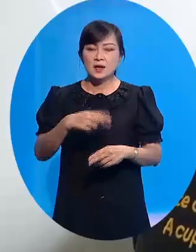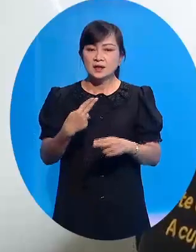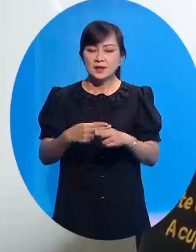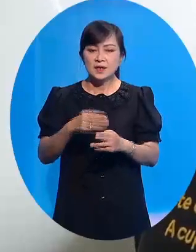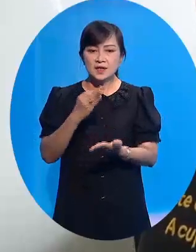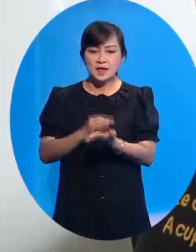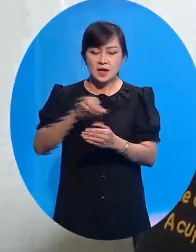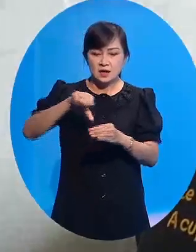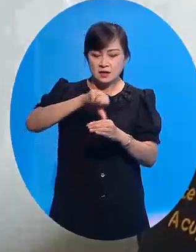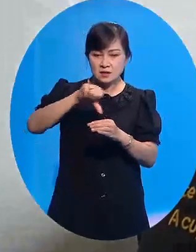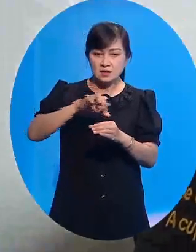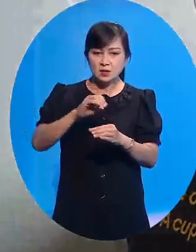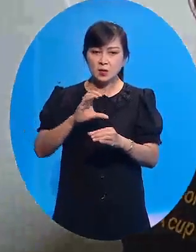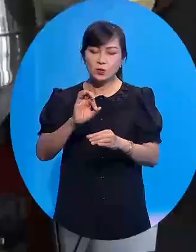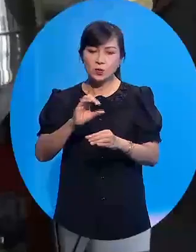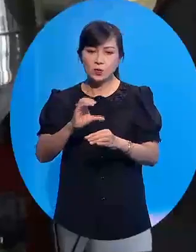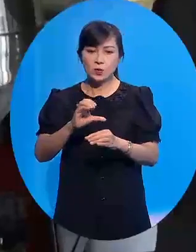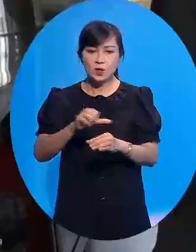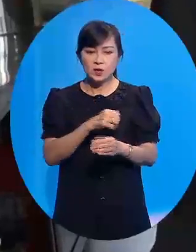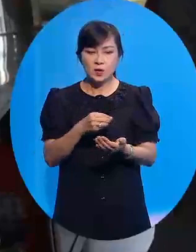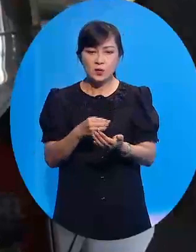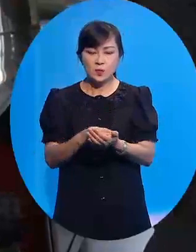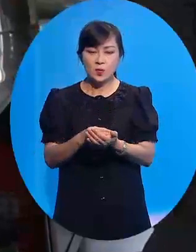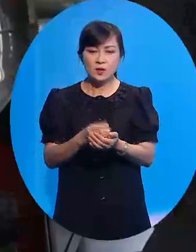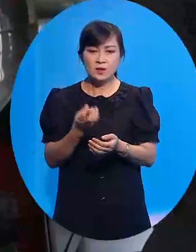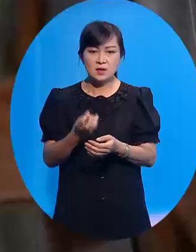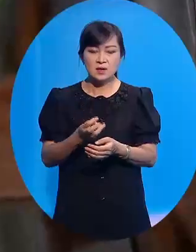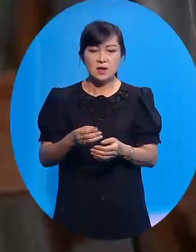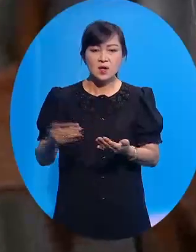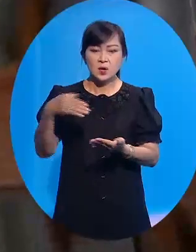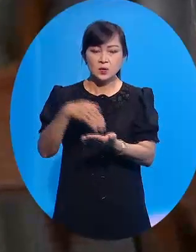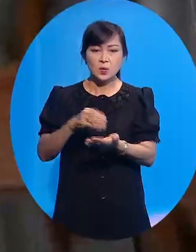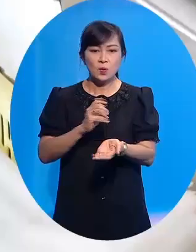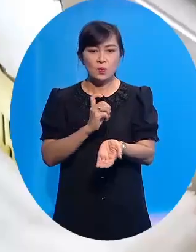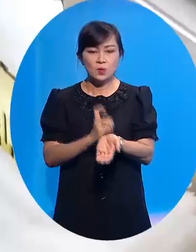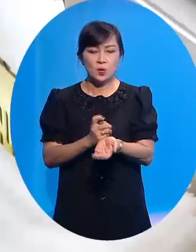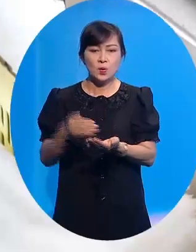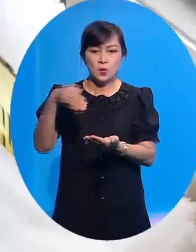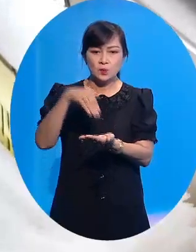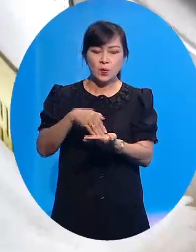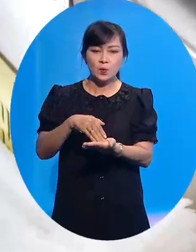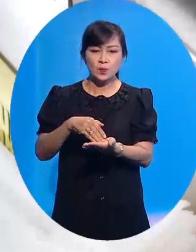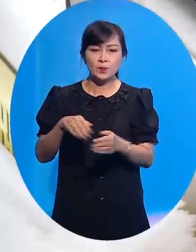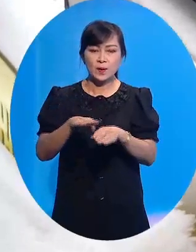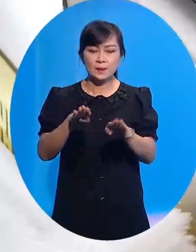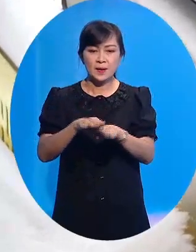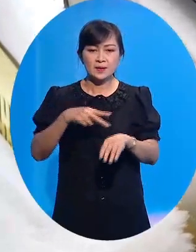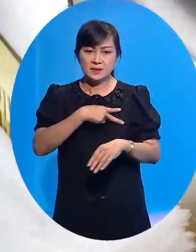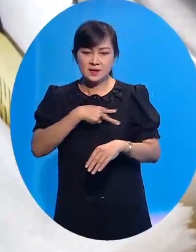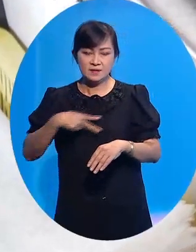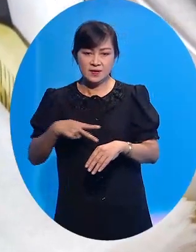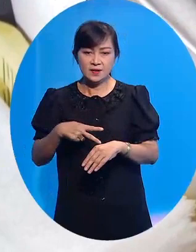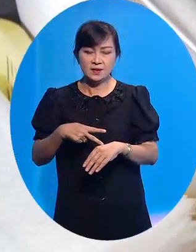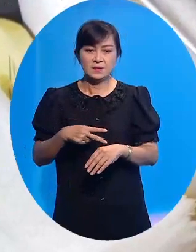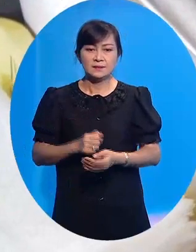trà sữa của Tokotoko, số lượng người mua đến lác đác khiến cho doanh thu không đủ để bù đắp cho các chi phí mặt bằng, nhân viên và các